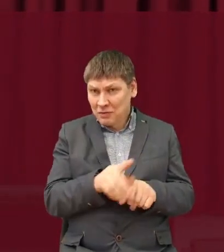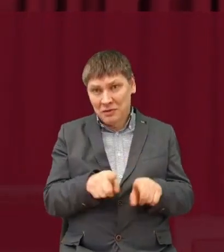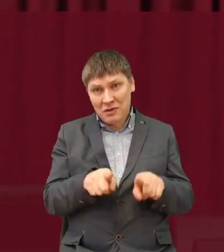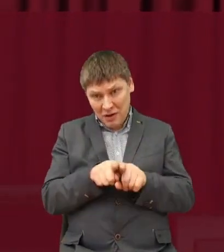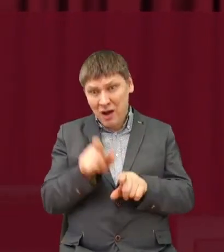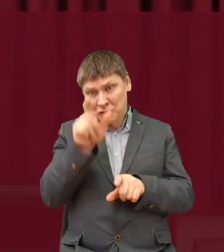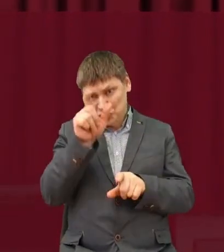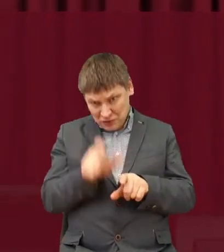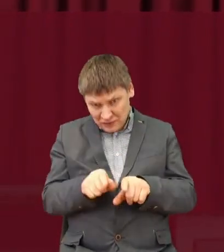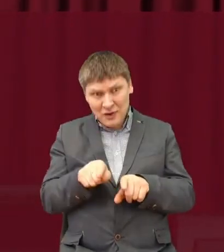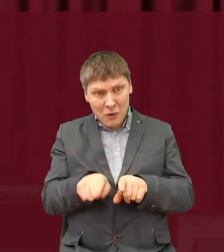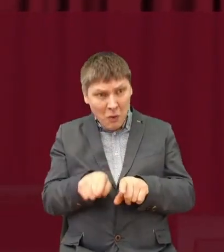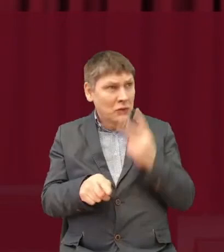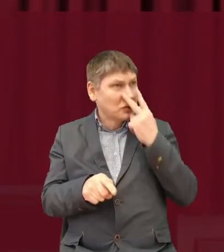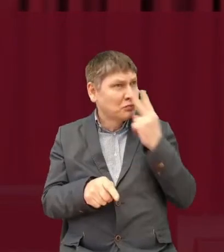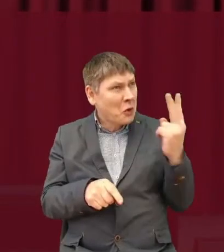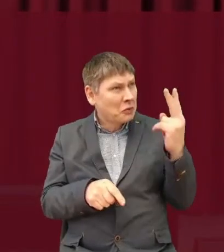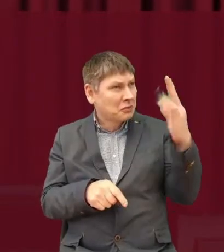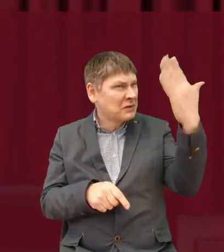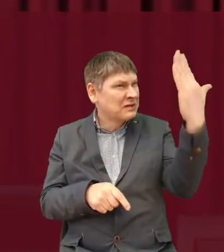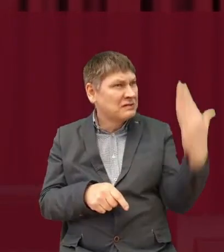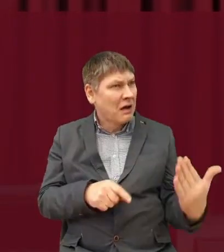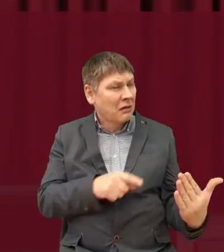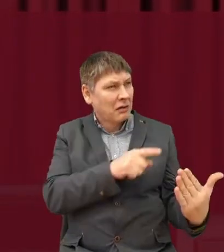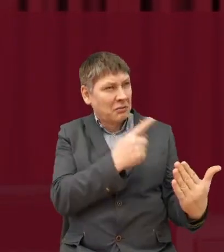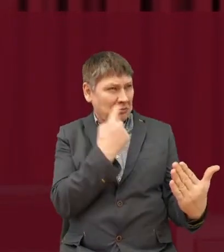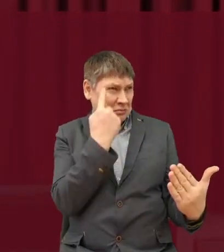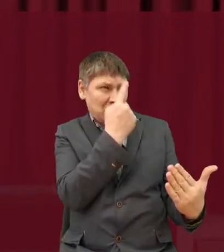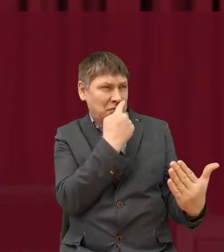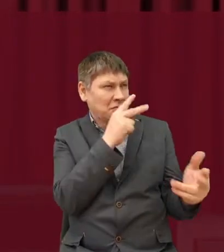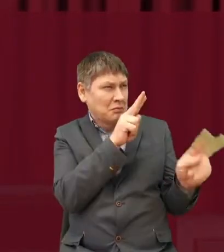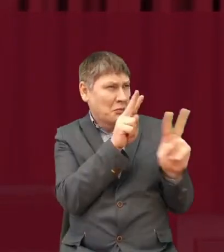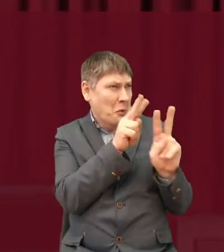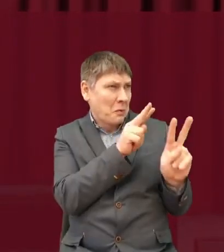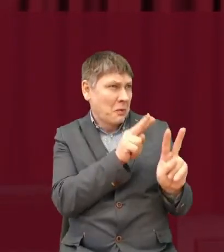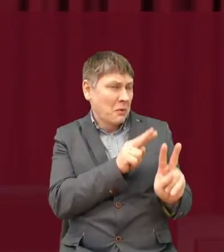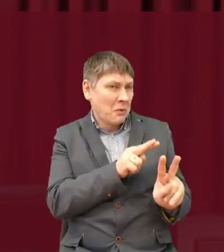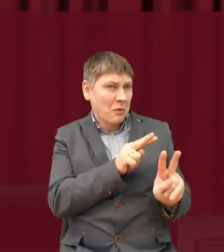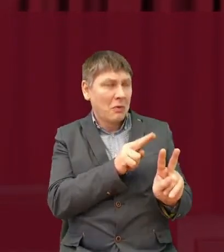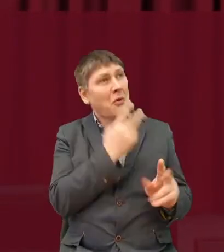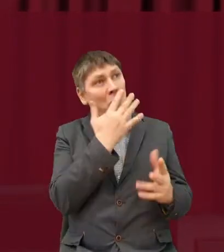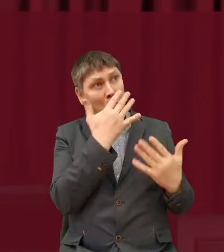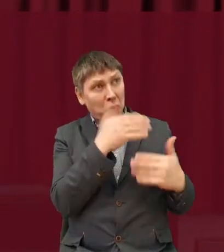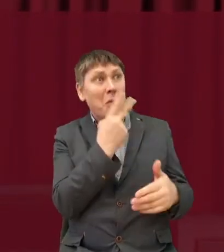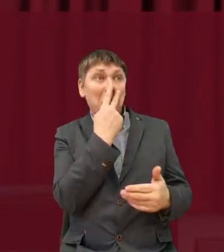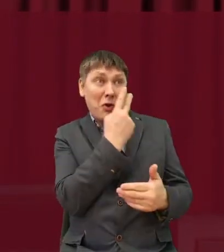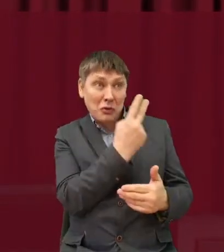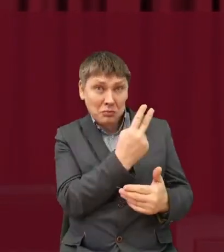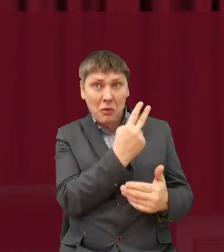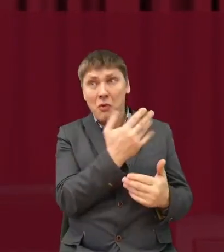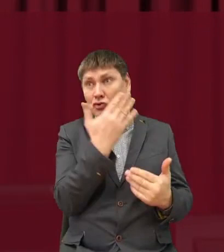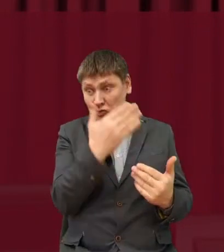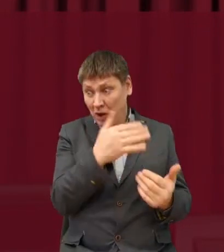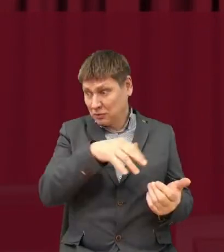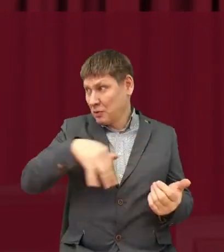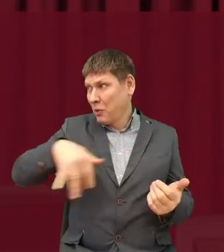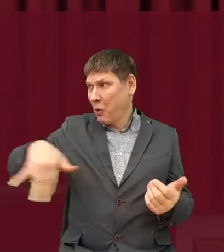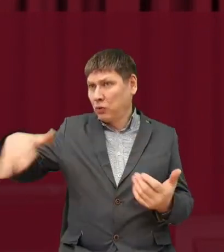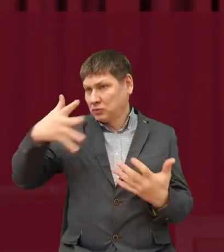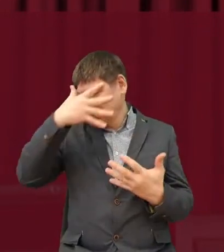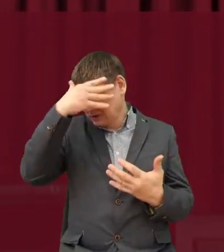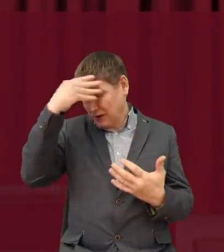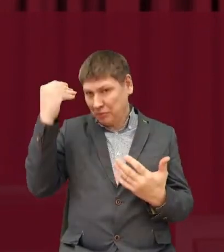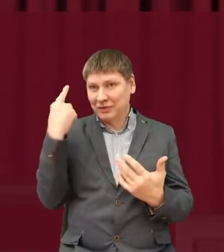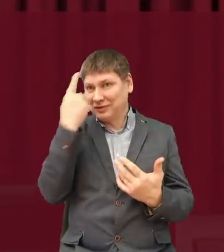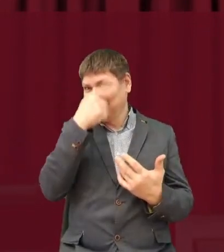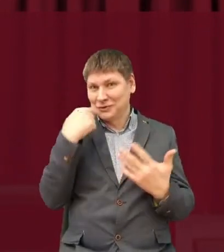человеку рассматривающему природные черты лица в своем зеркале он посмотрел на себя отошел и